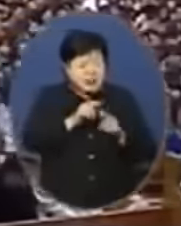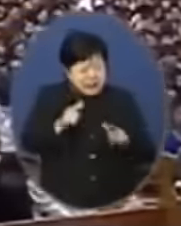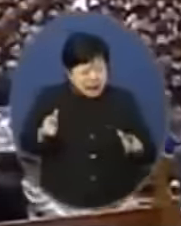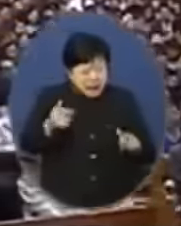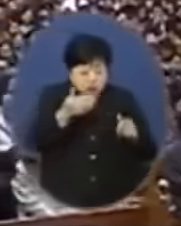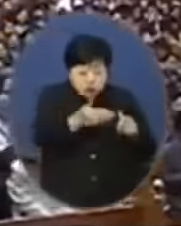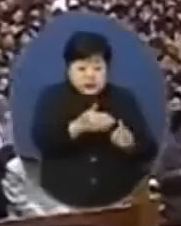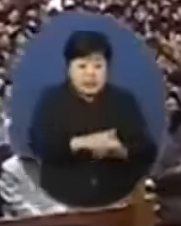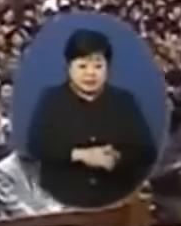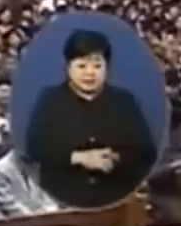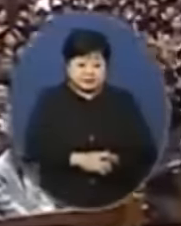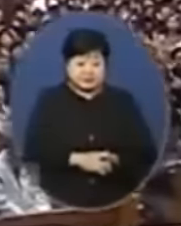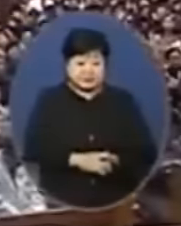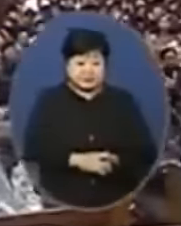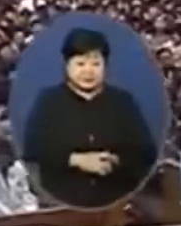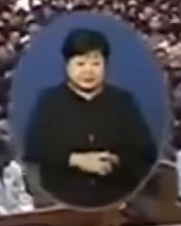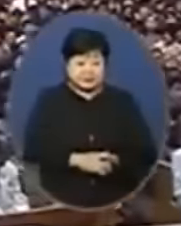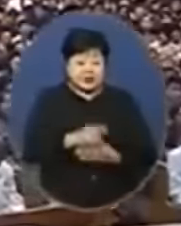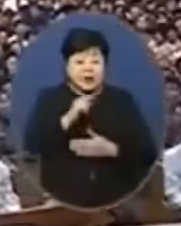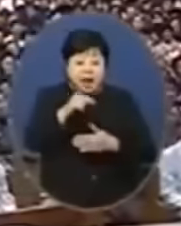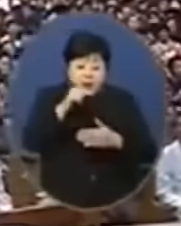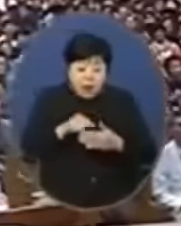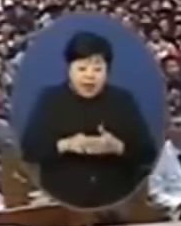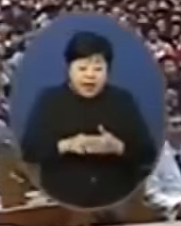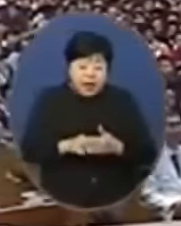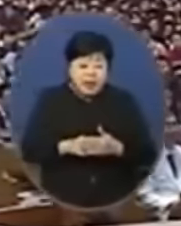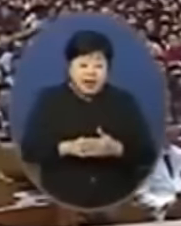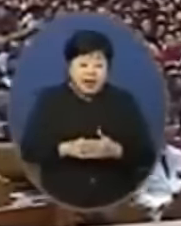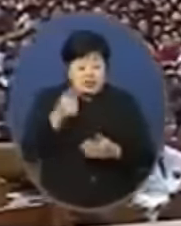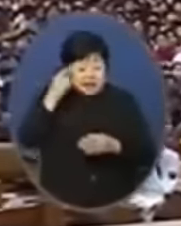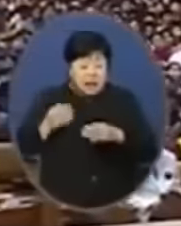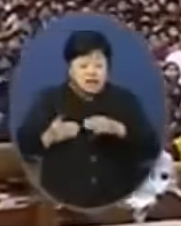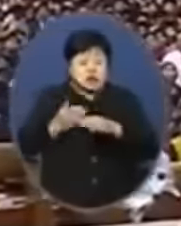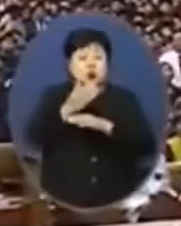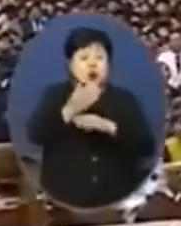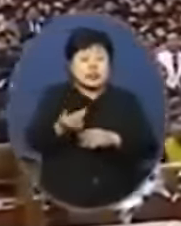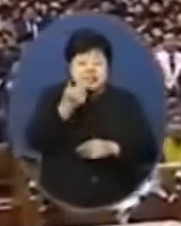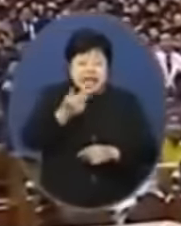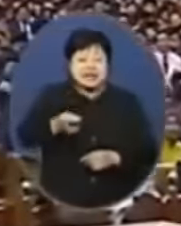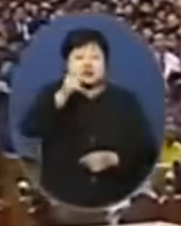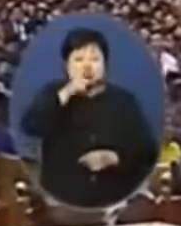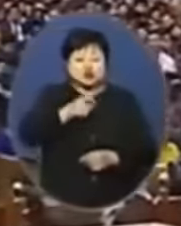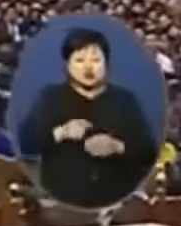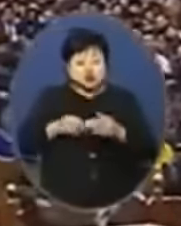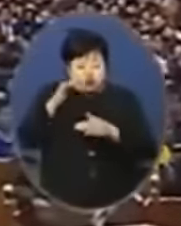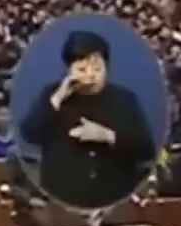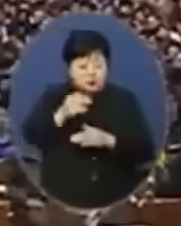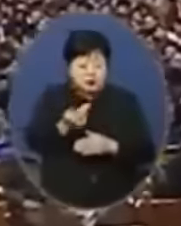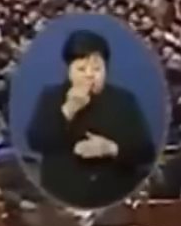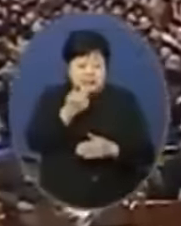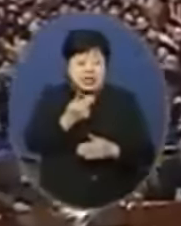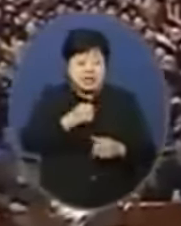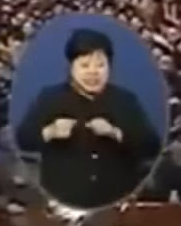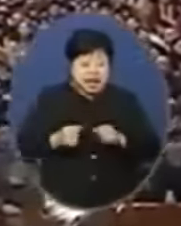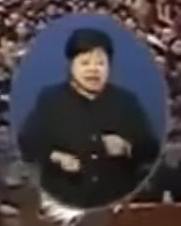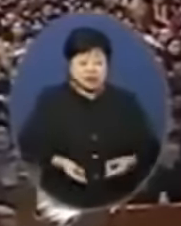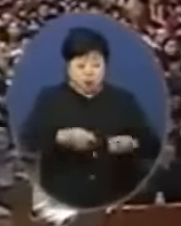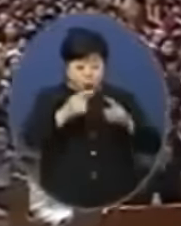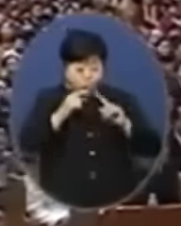않은 것입니다. 마음에 상상을 초월한 생수가 넘쳐오르고 생기가 들어오는